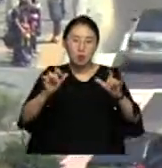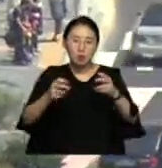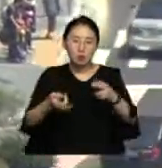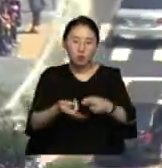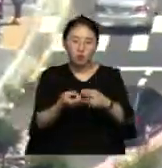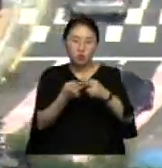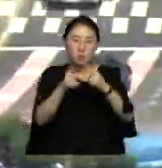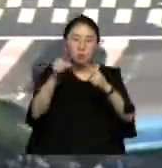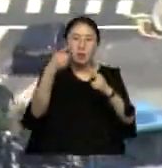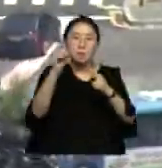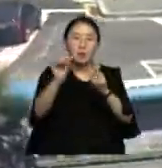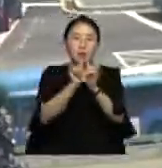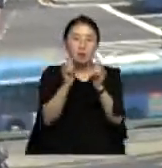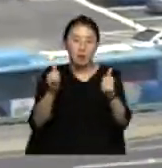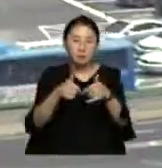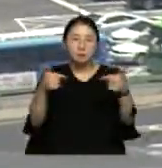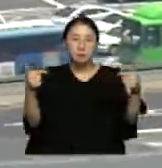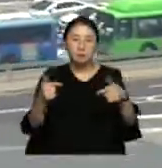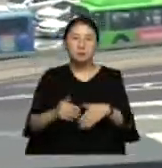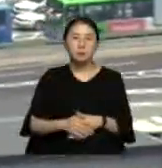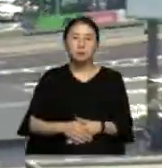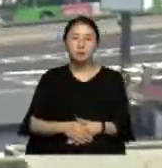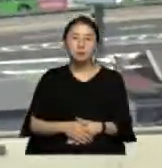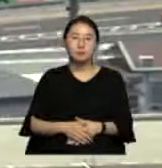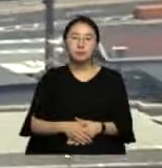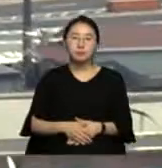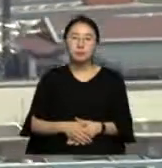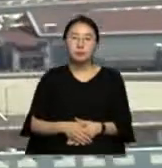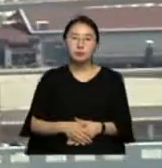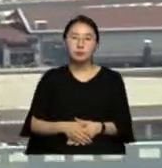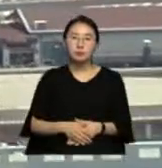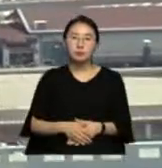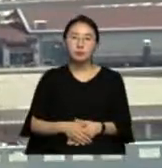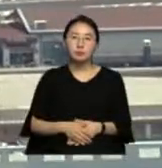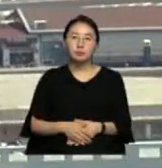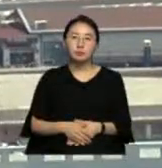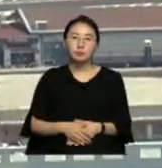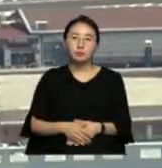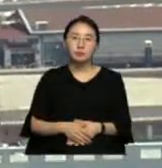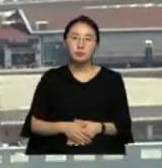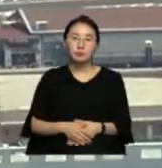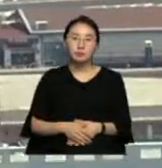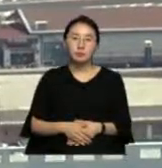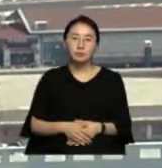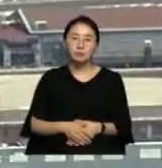명을 돌파했다고 밝혔습니다. 딜라이브 서울 경기 케이블TV 박용입니다.